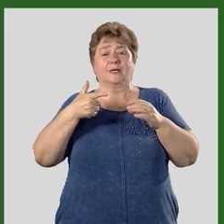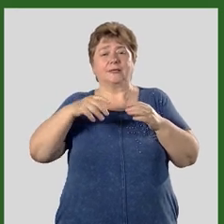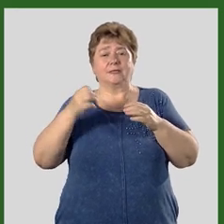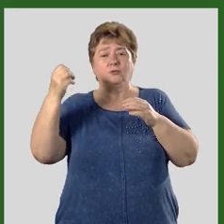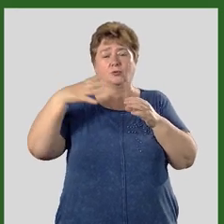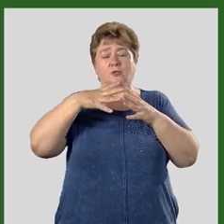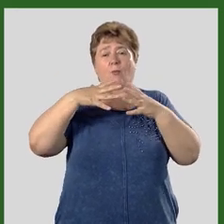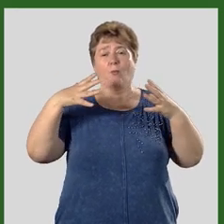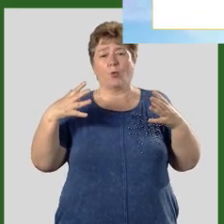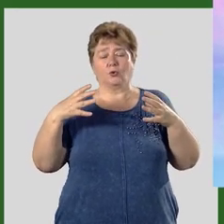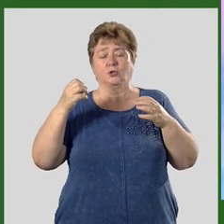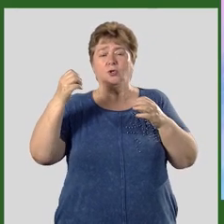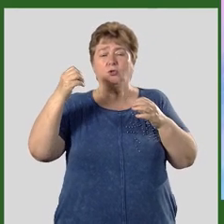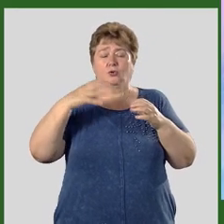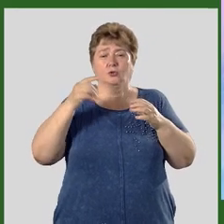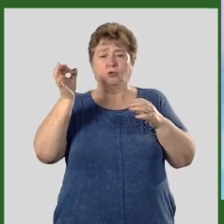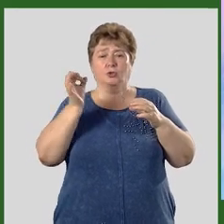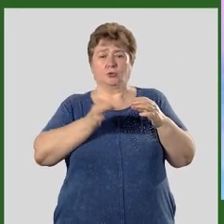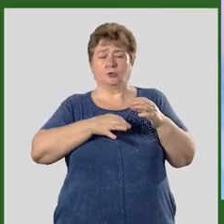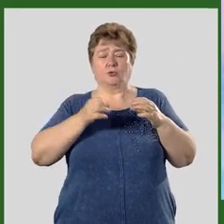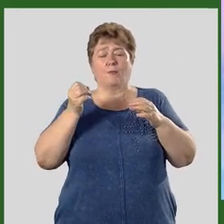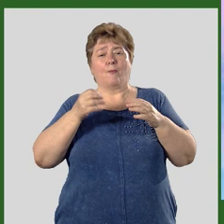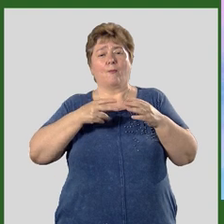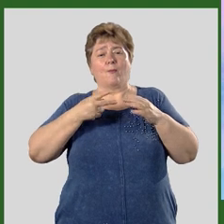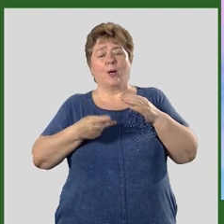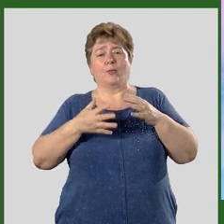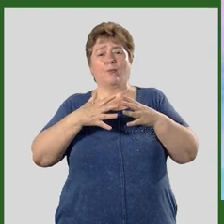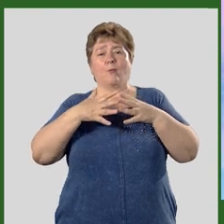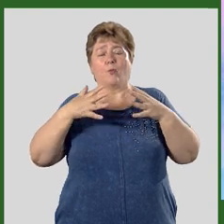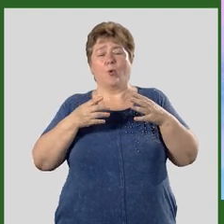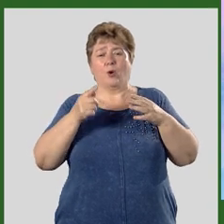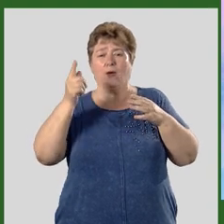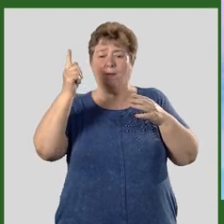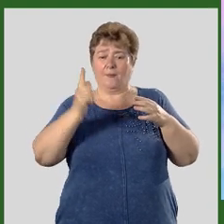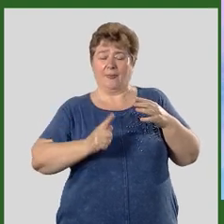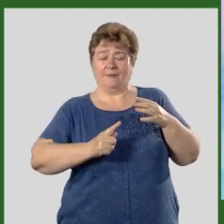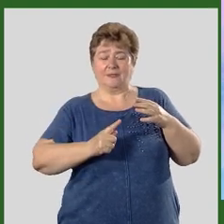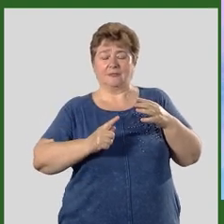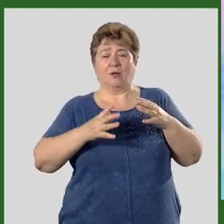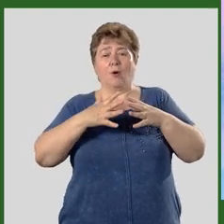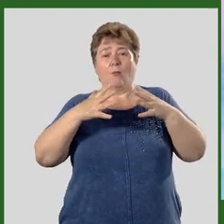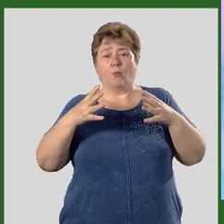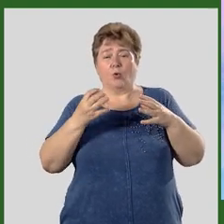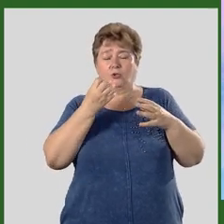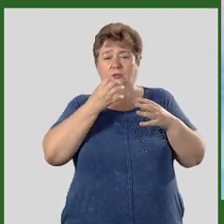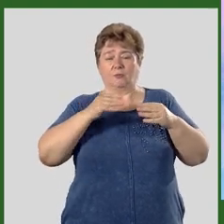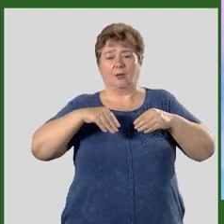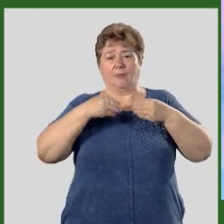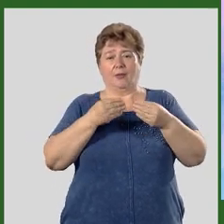освещено Солнцем, солнечные лучи падают более ответственно и дают больше